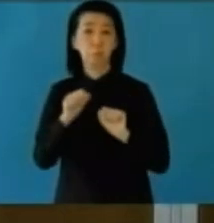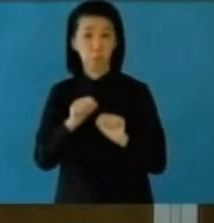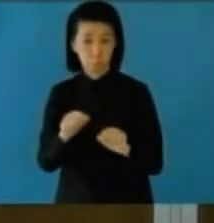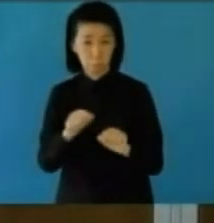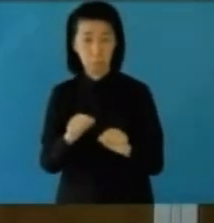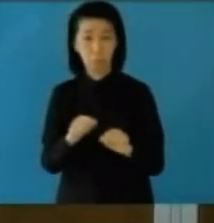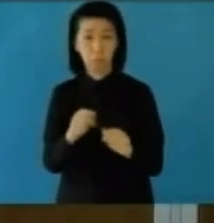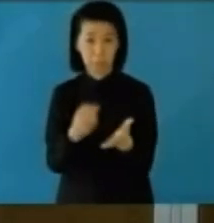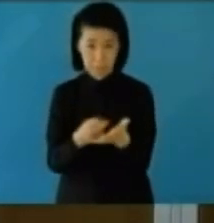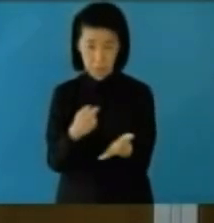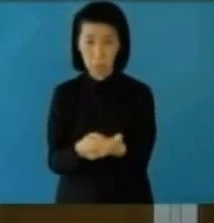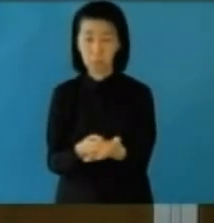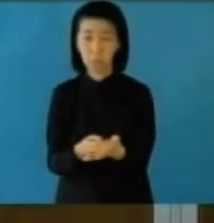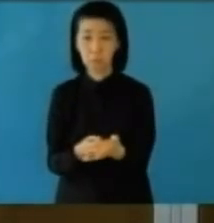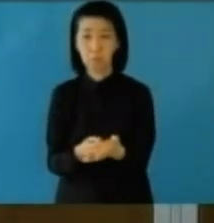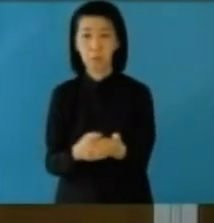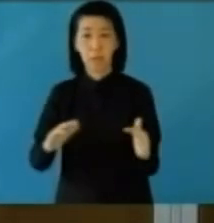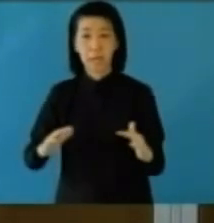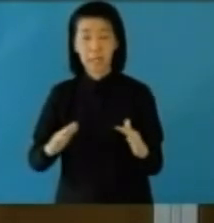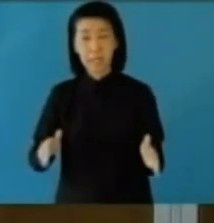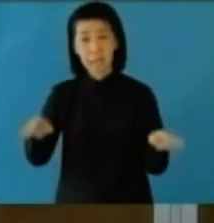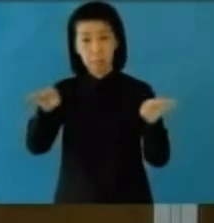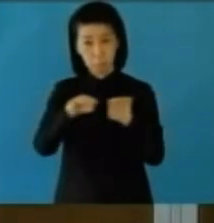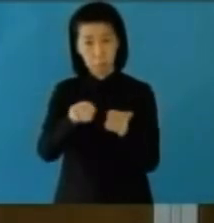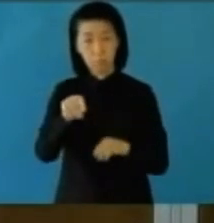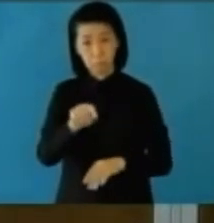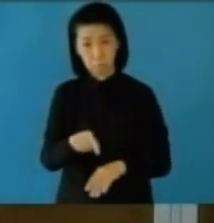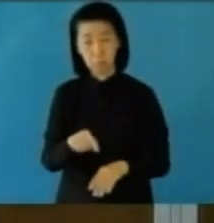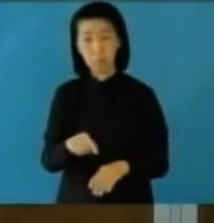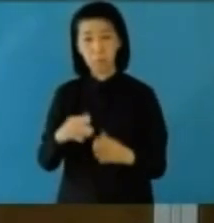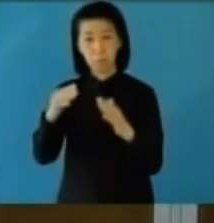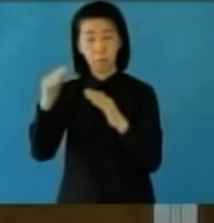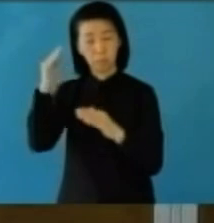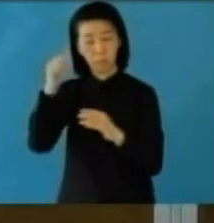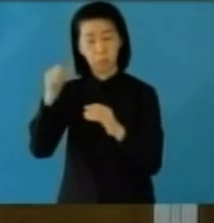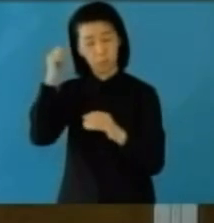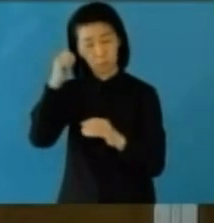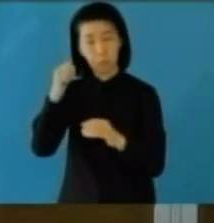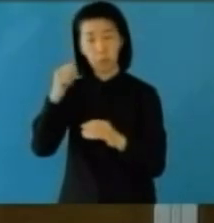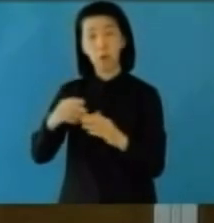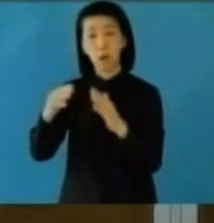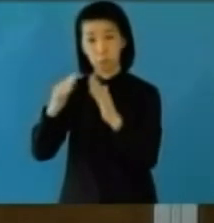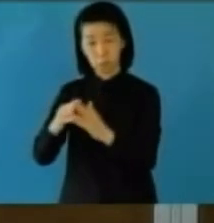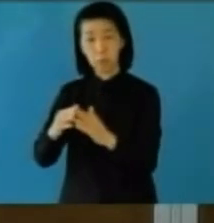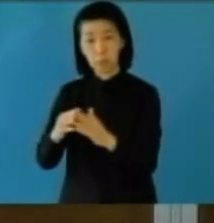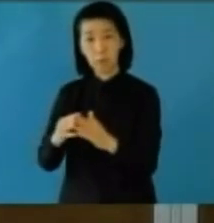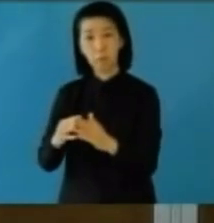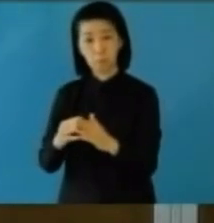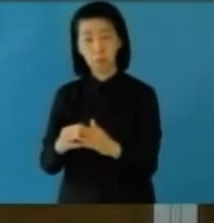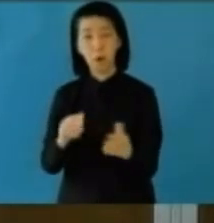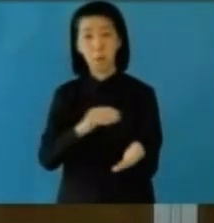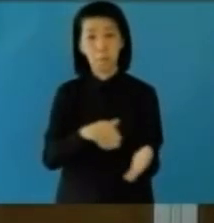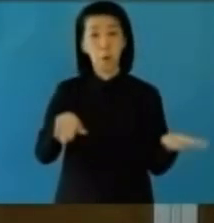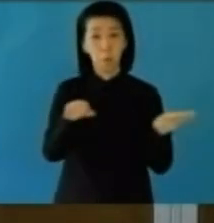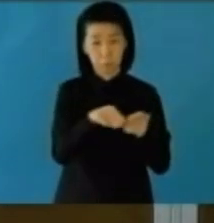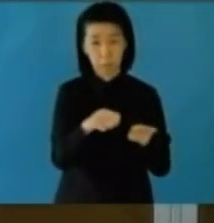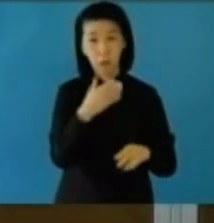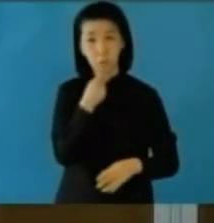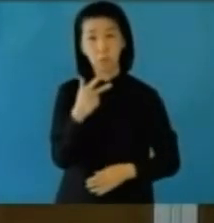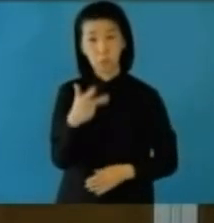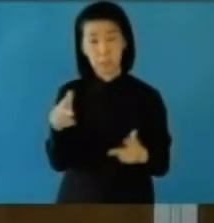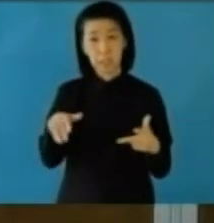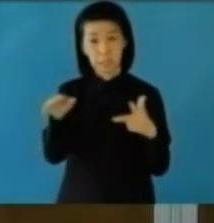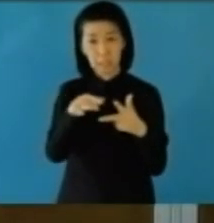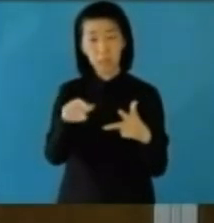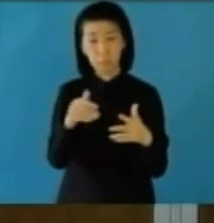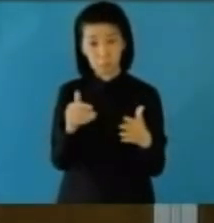して、建築物の用途、住宅、店舗、病院、福祉関連施設、学校などに制限した鹿児島市の